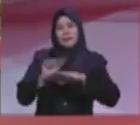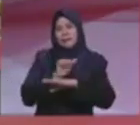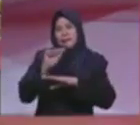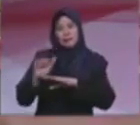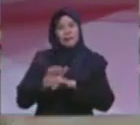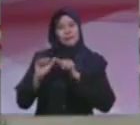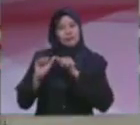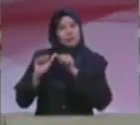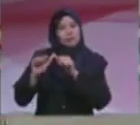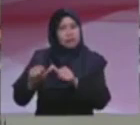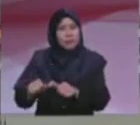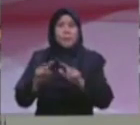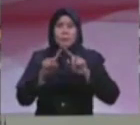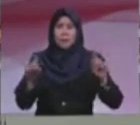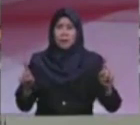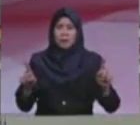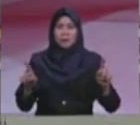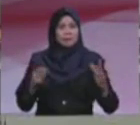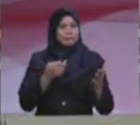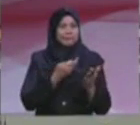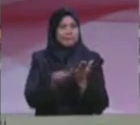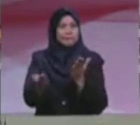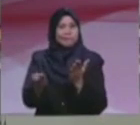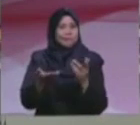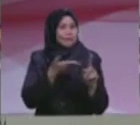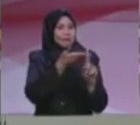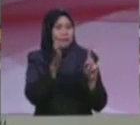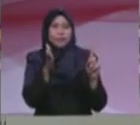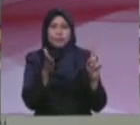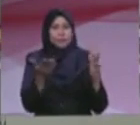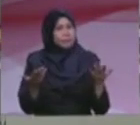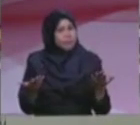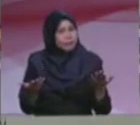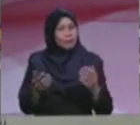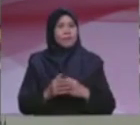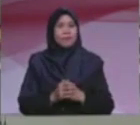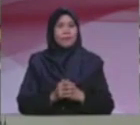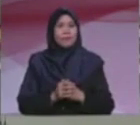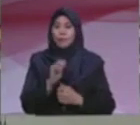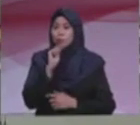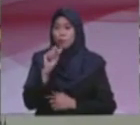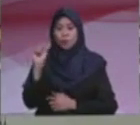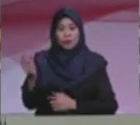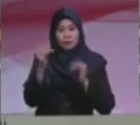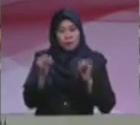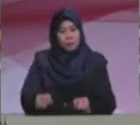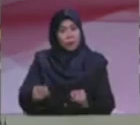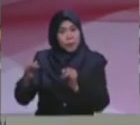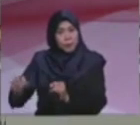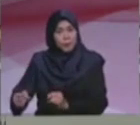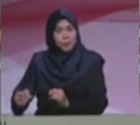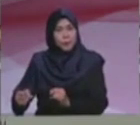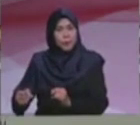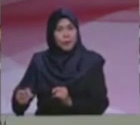hidup, tetapi masih lagi gagal mematuhinya. Dan bukan saja individu yang